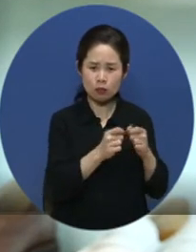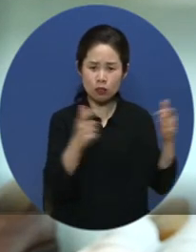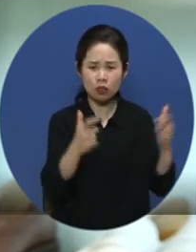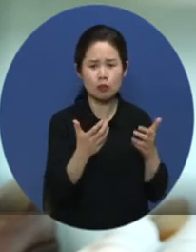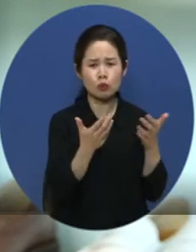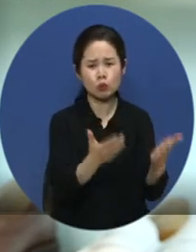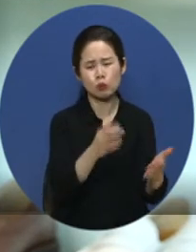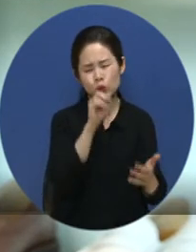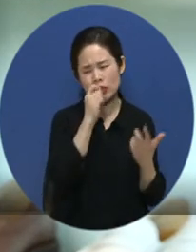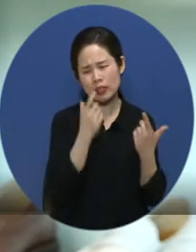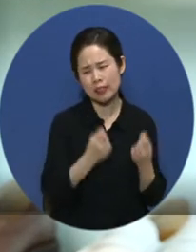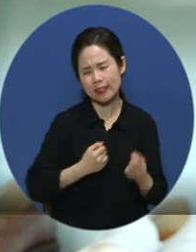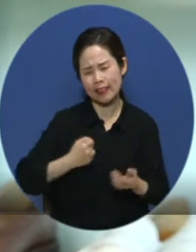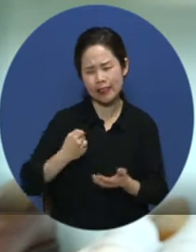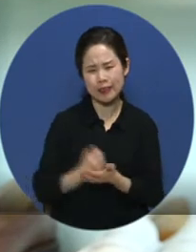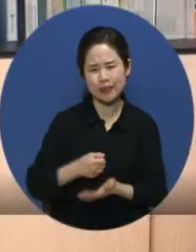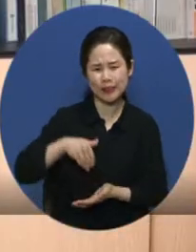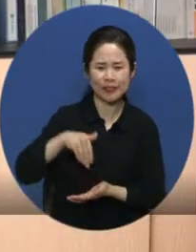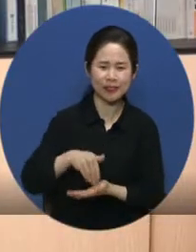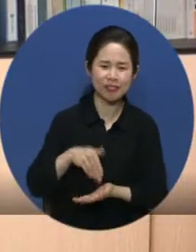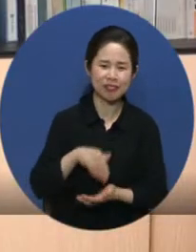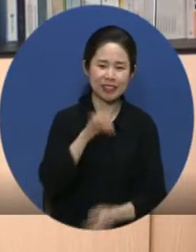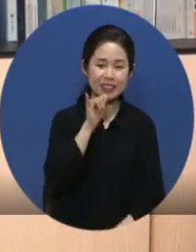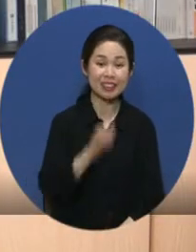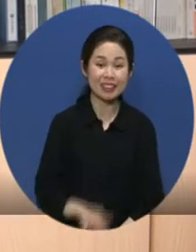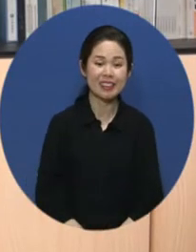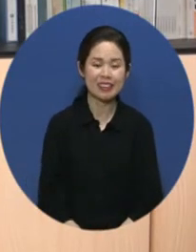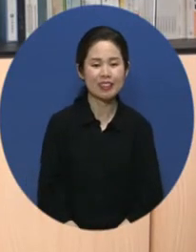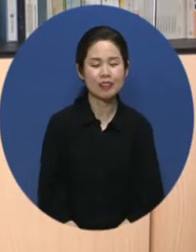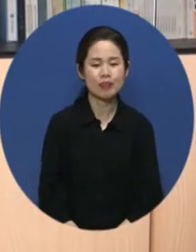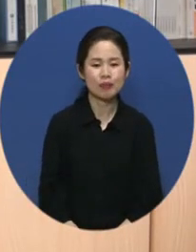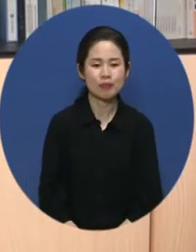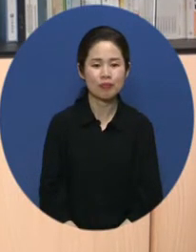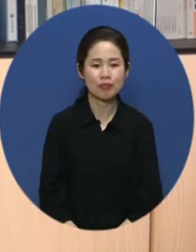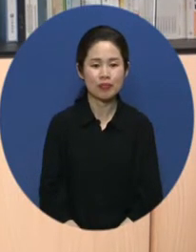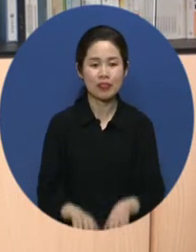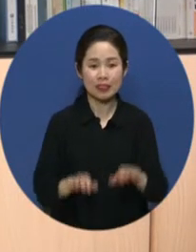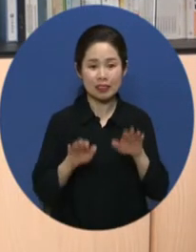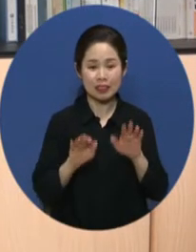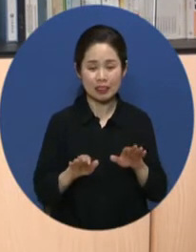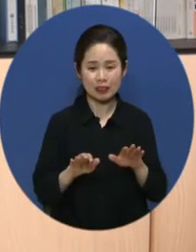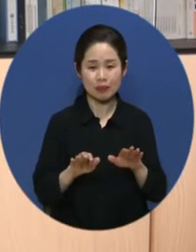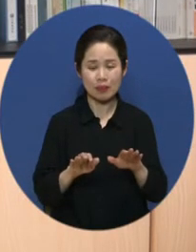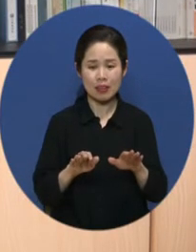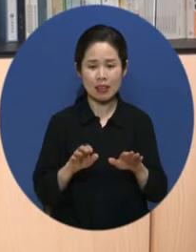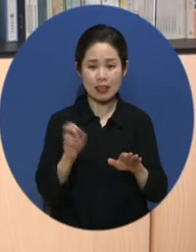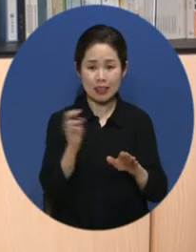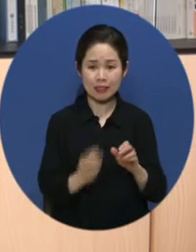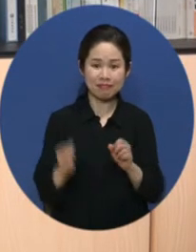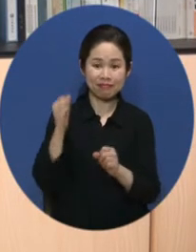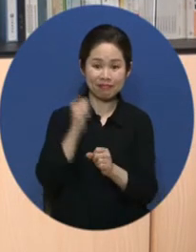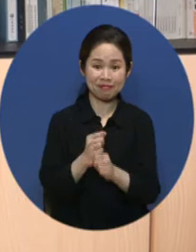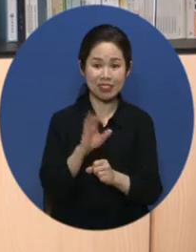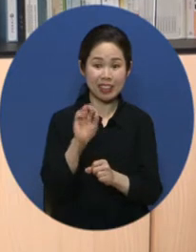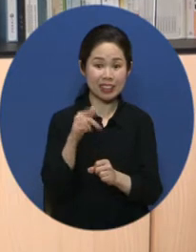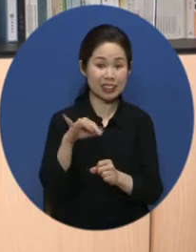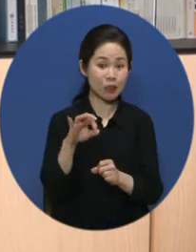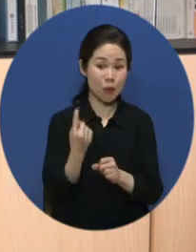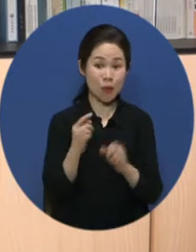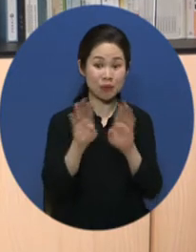되게 컸었죠 뭐. 그 아지오를 이제 시즌2로 다시 이제 열게 되셨잖아요. 그렇죠. 그때